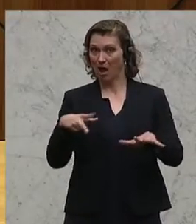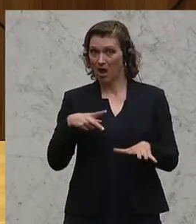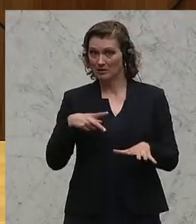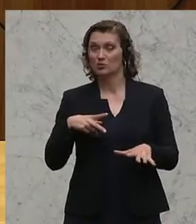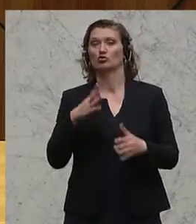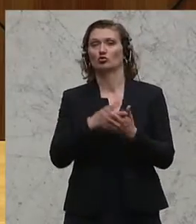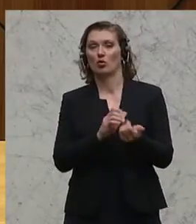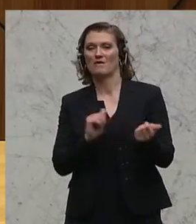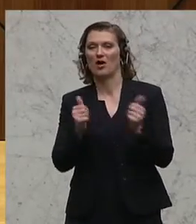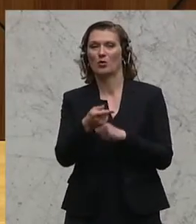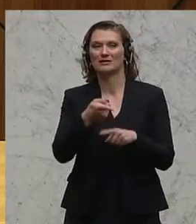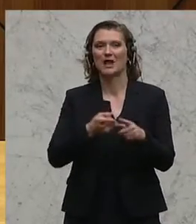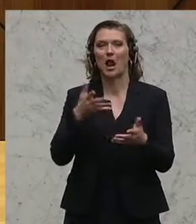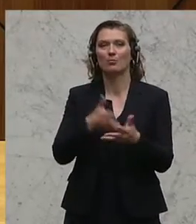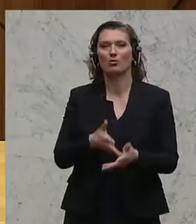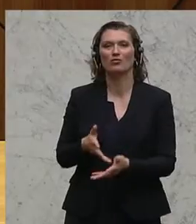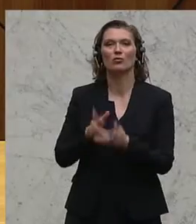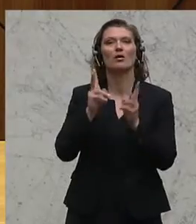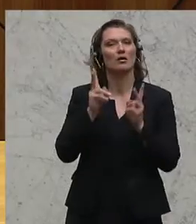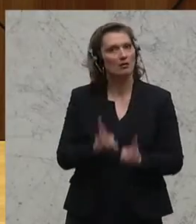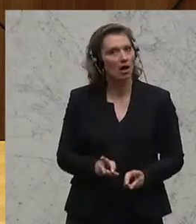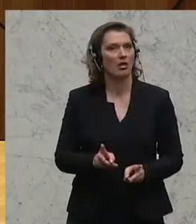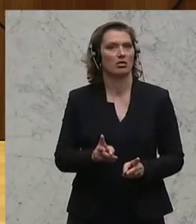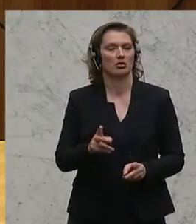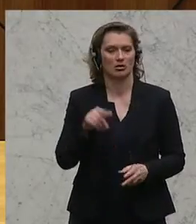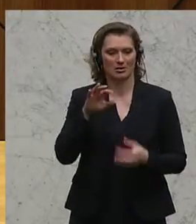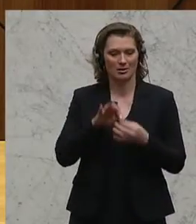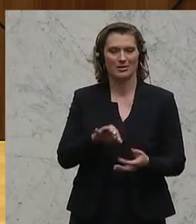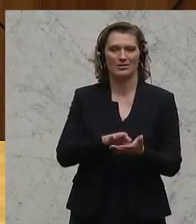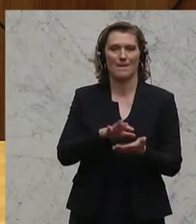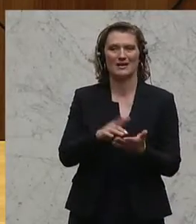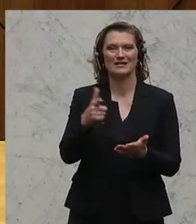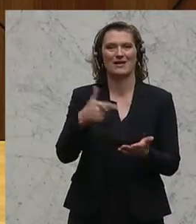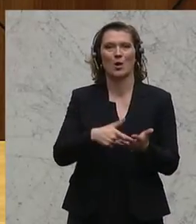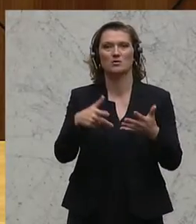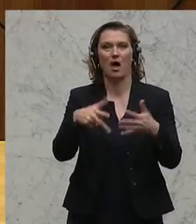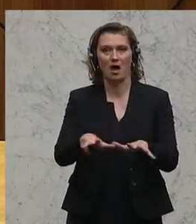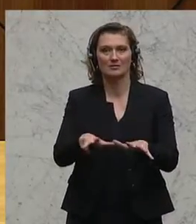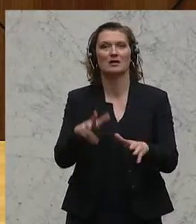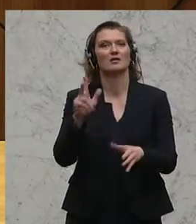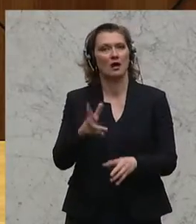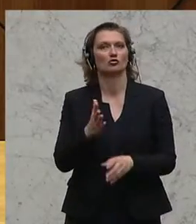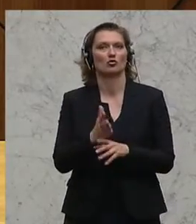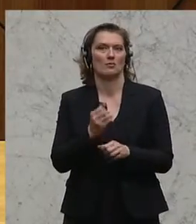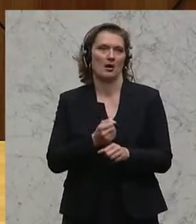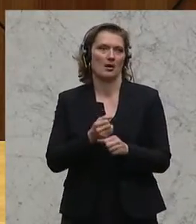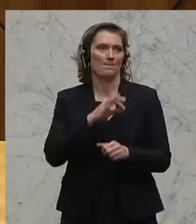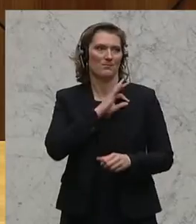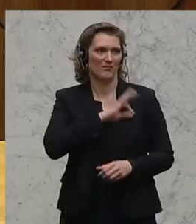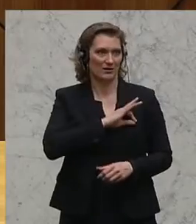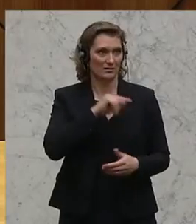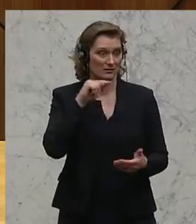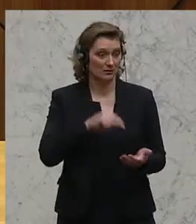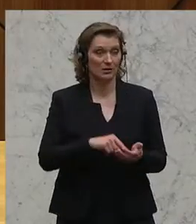erstmals vorgezogene Teilprüfungen hinsichtlich des Haupttermins 2018 verpflichtend vorgesehen werden, wenn der auf